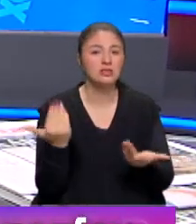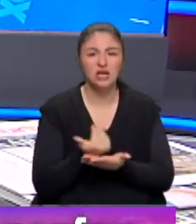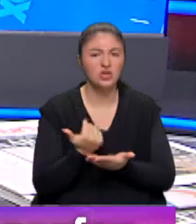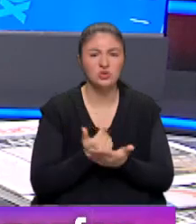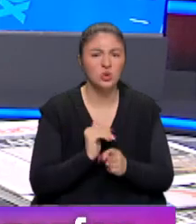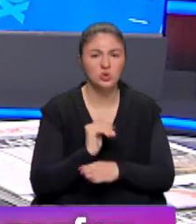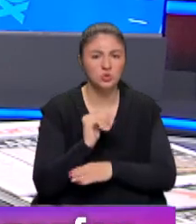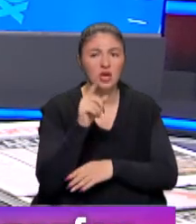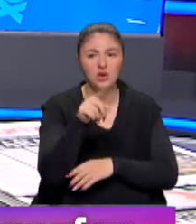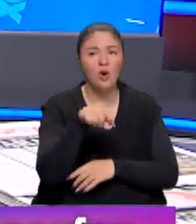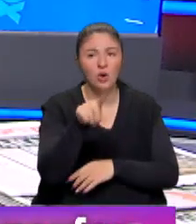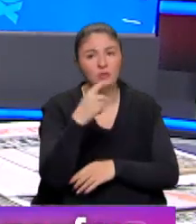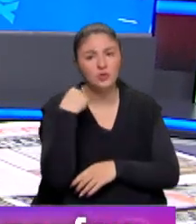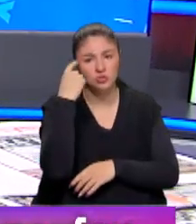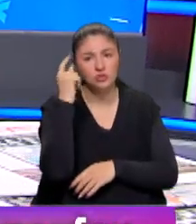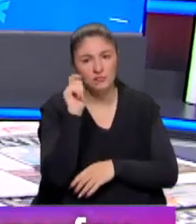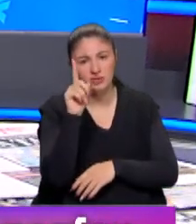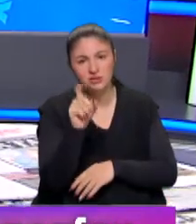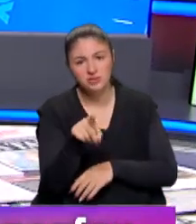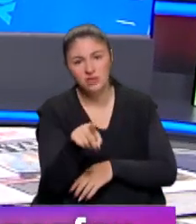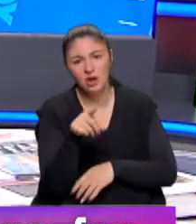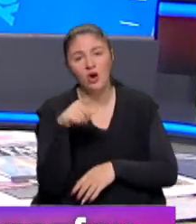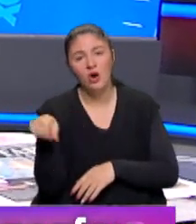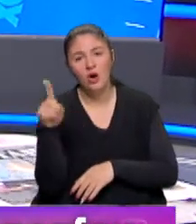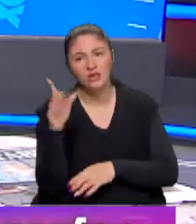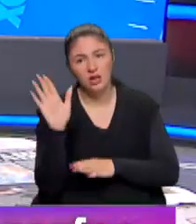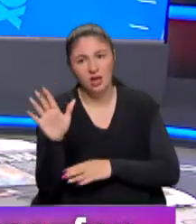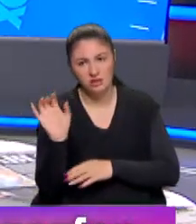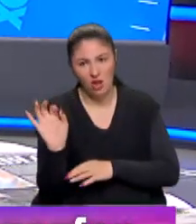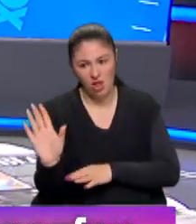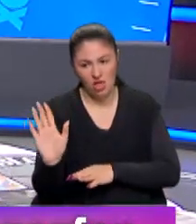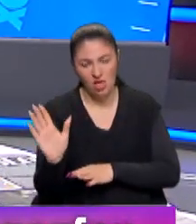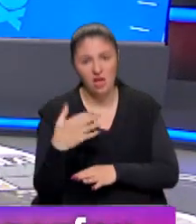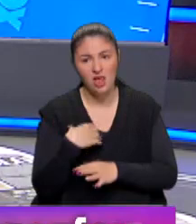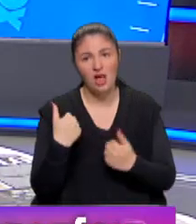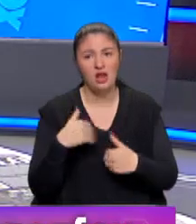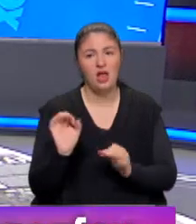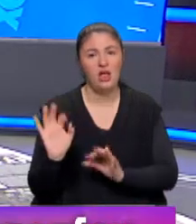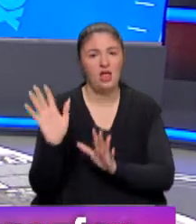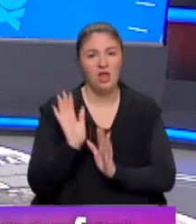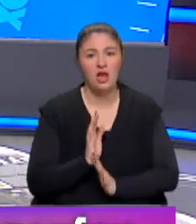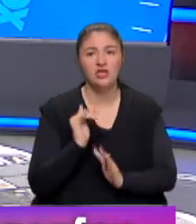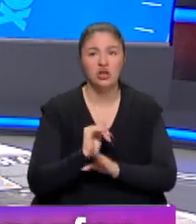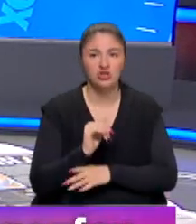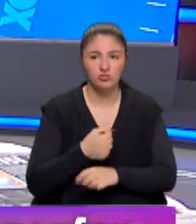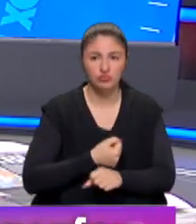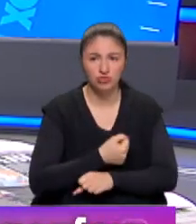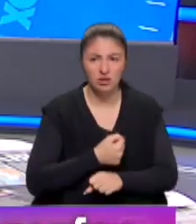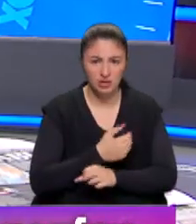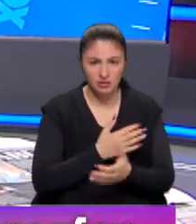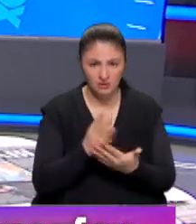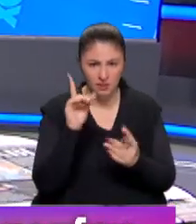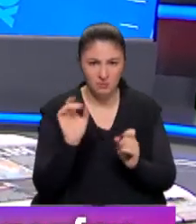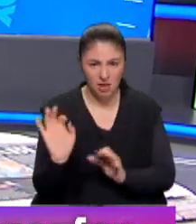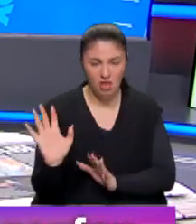nasıl geçiniyor? Siz onu bir düşündünüz mü? Onlar kalsınlar mı öyle kendi halleriyle yaşam mücadelesine devam